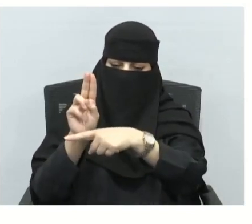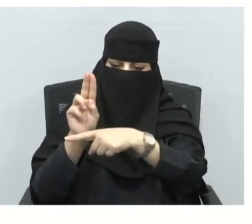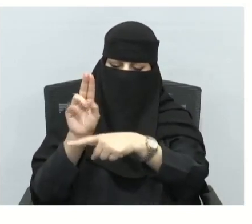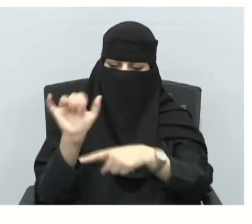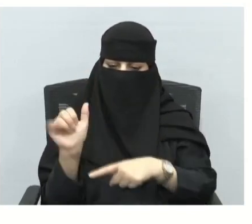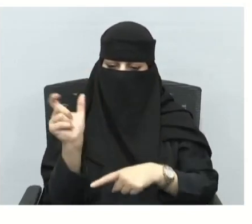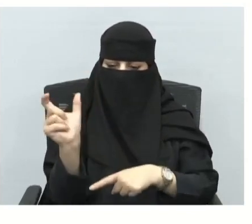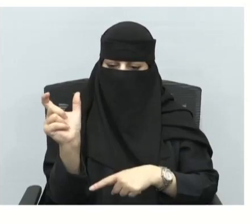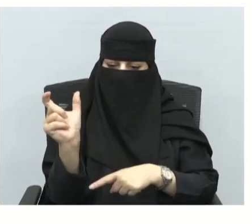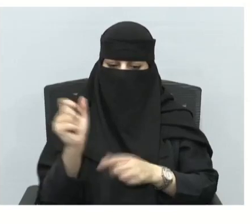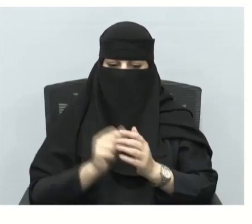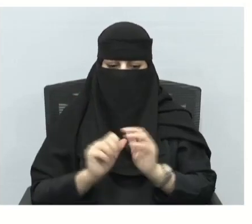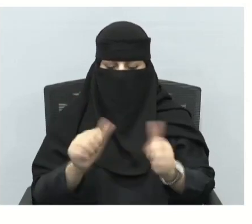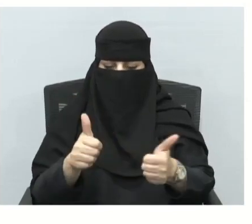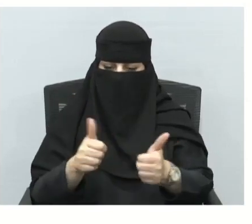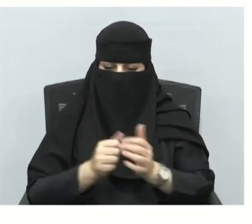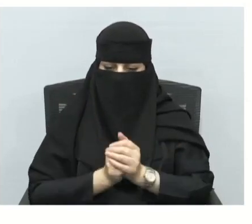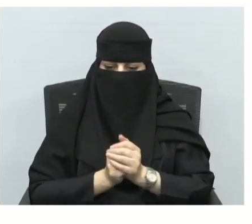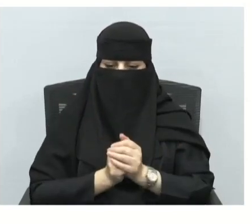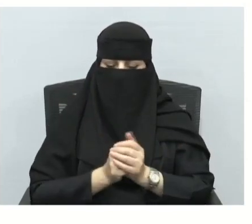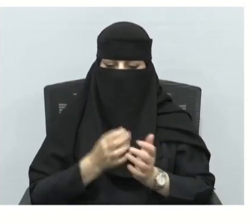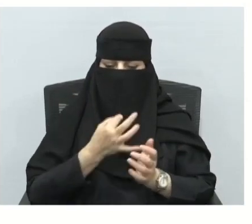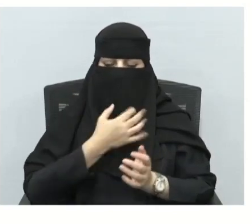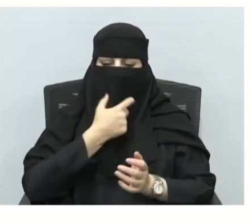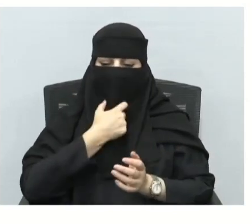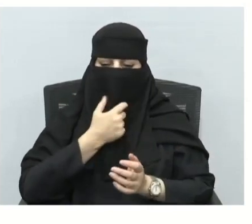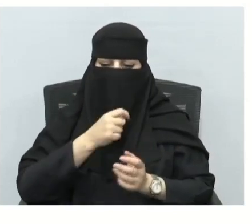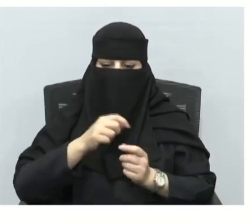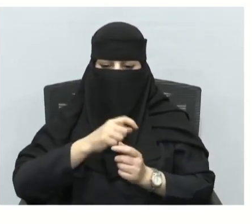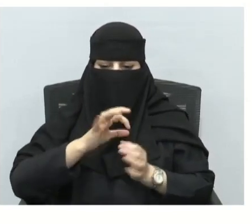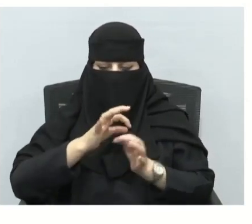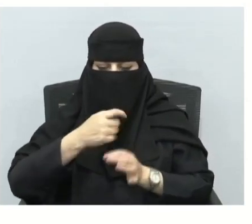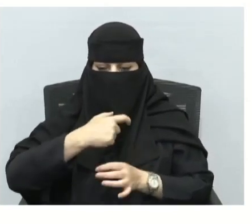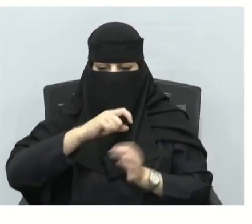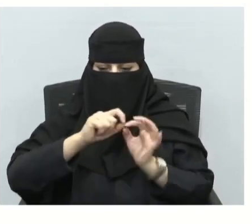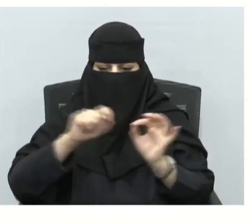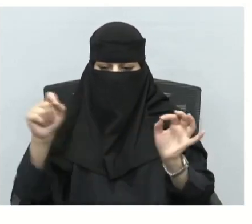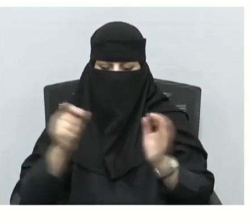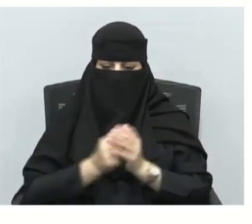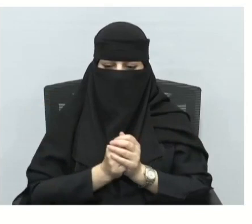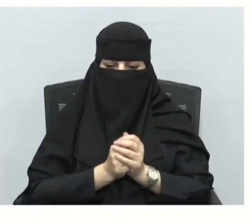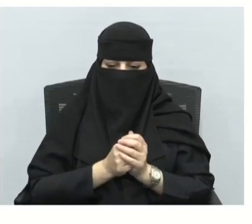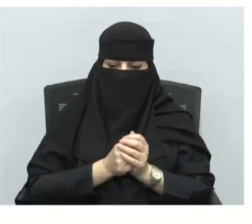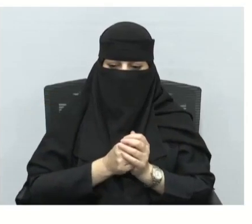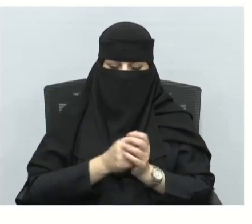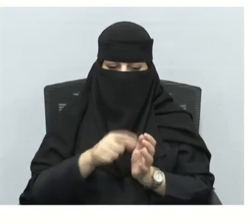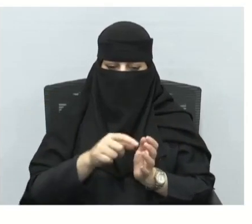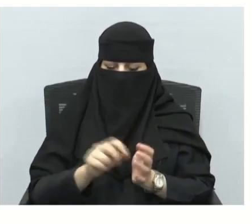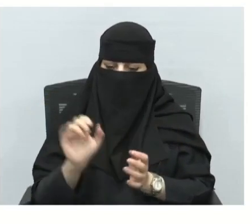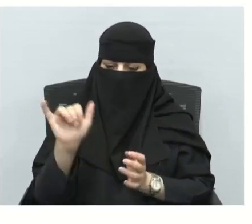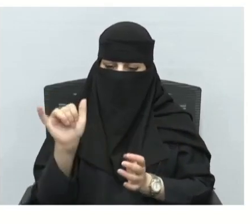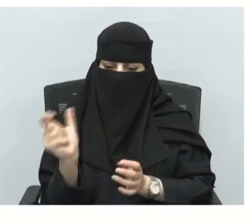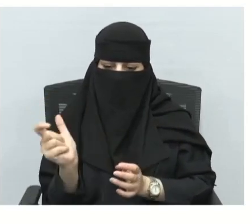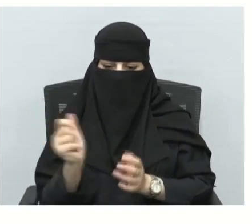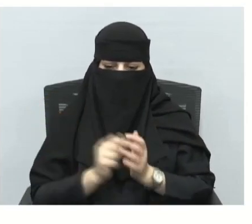تين احسنتم رائعين صوت طويل تين لان هنا حرف المد الياء